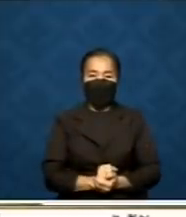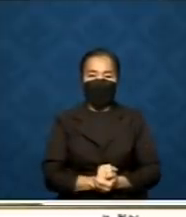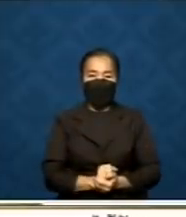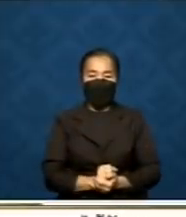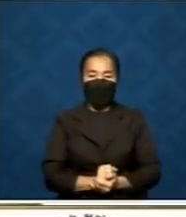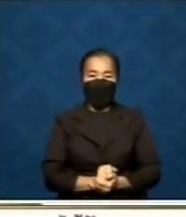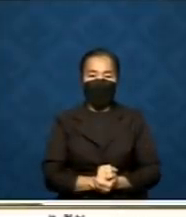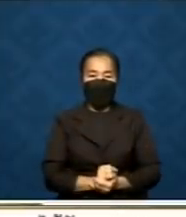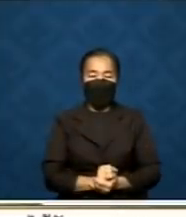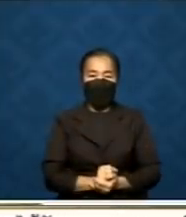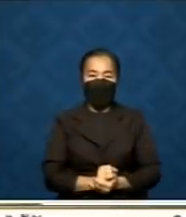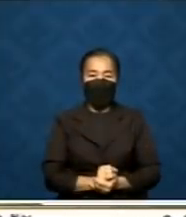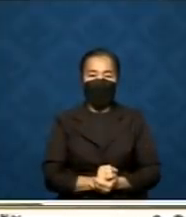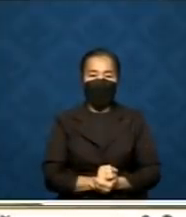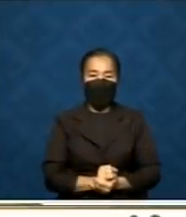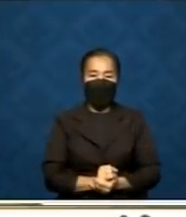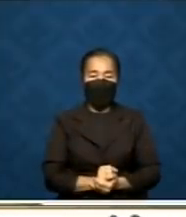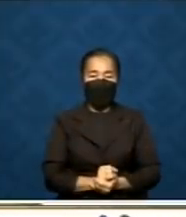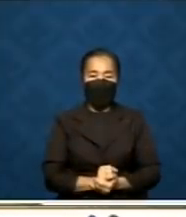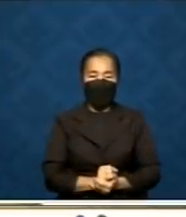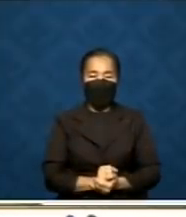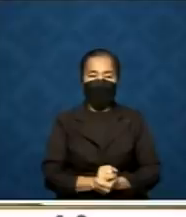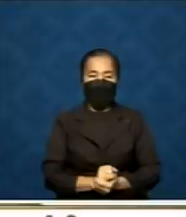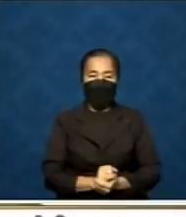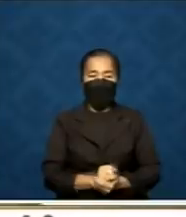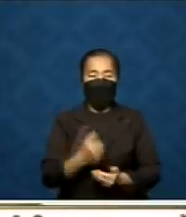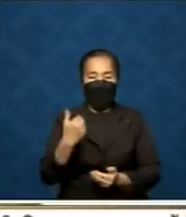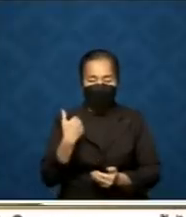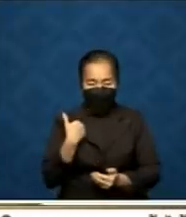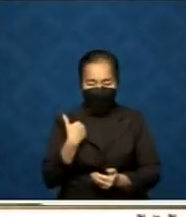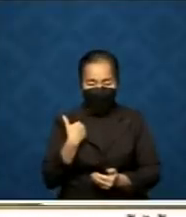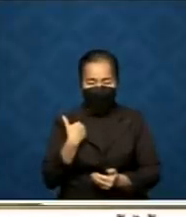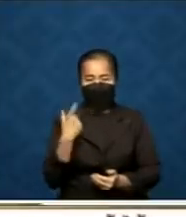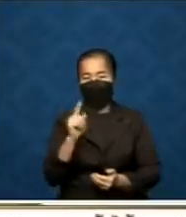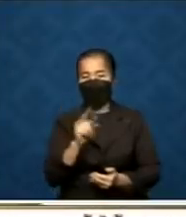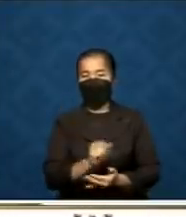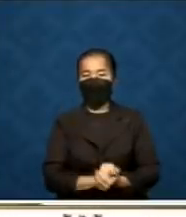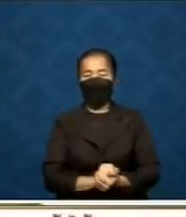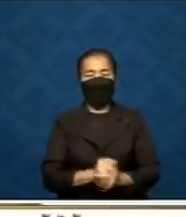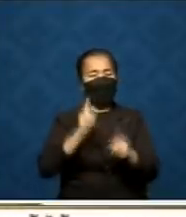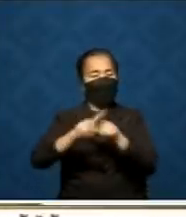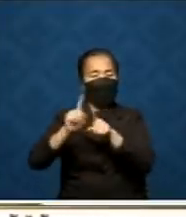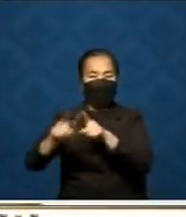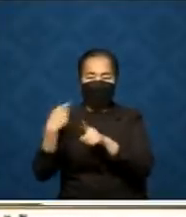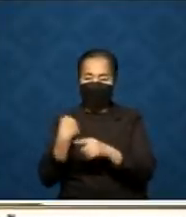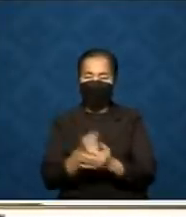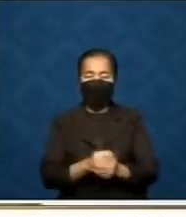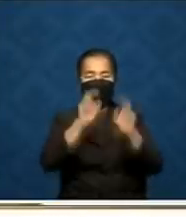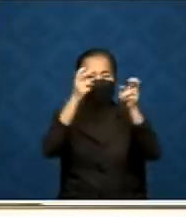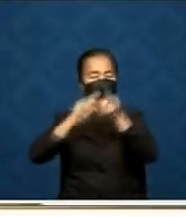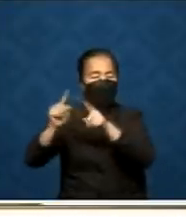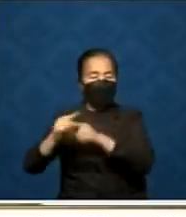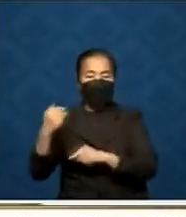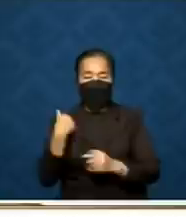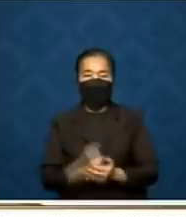แก่แล้วยังมีเรื่องที่ไม่น่าเกิดอิอิได้เรื่องซึ่งเราคิดว่า